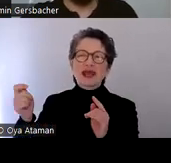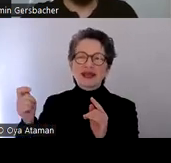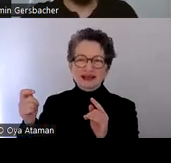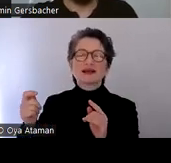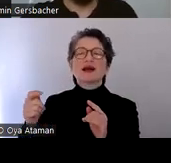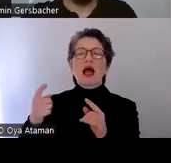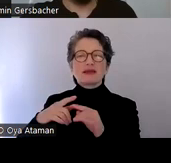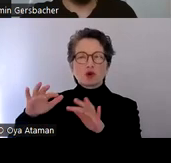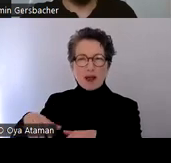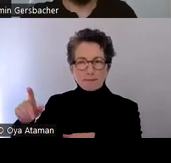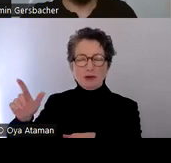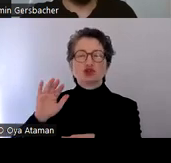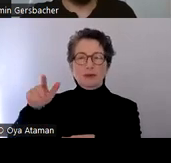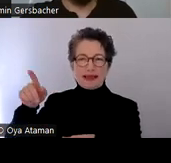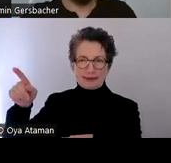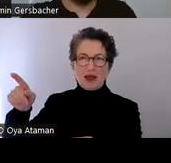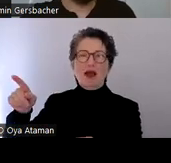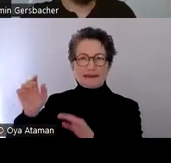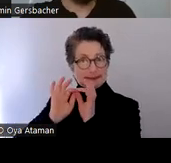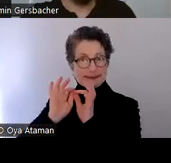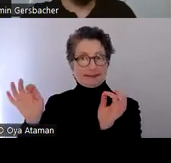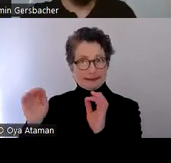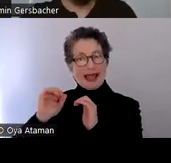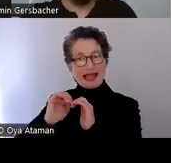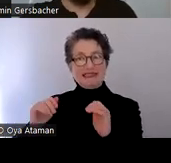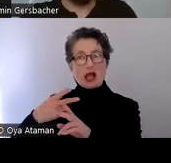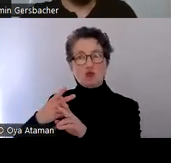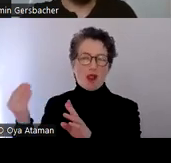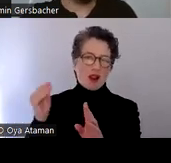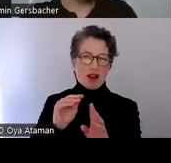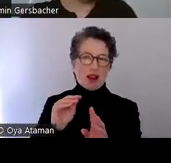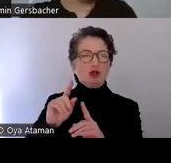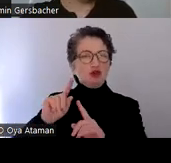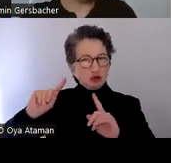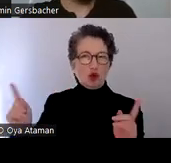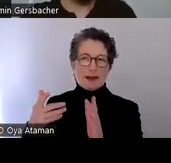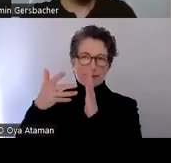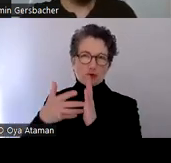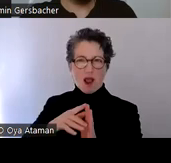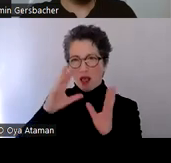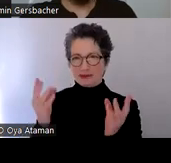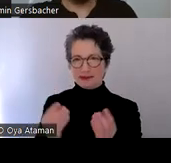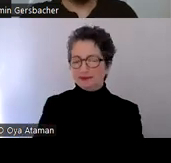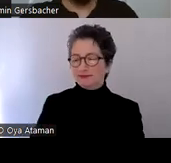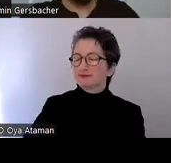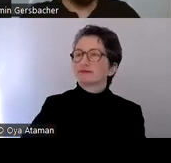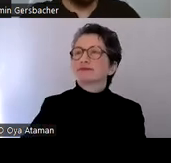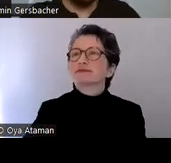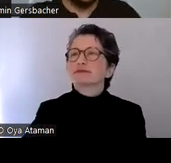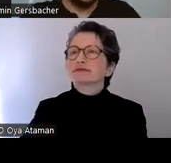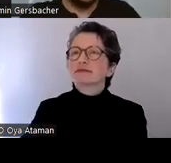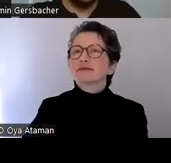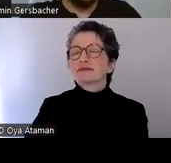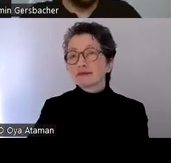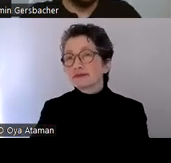noch ein Bookmarklet. Also so ein kleines Extra-Tool, wo wir es nochmal überprüfen können, das Ganze. Genau, also